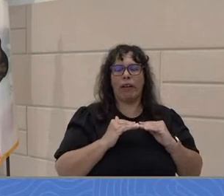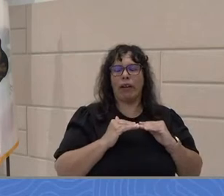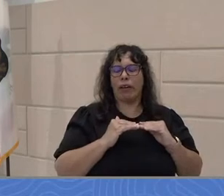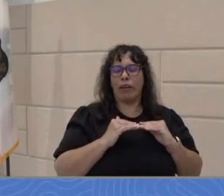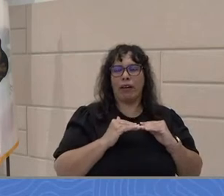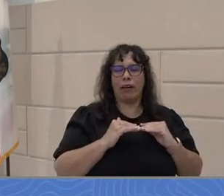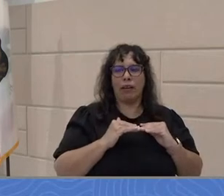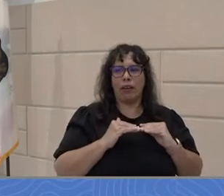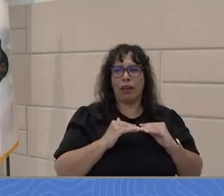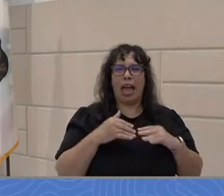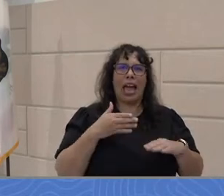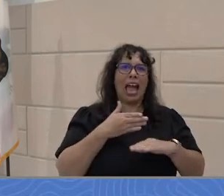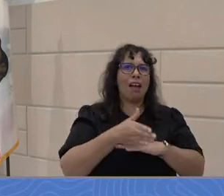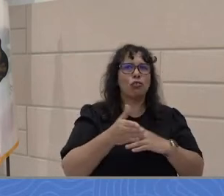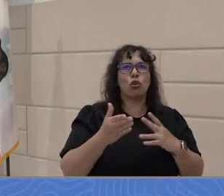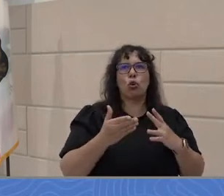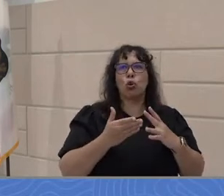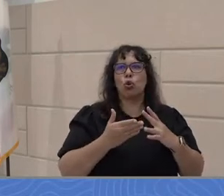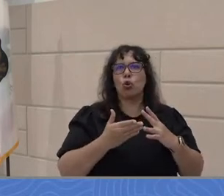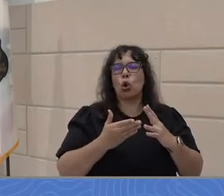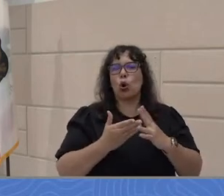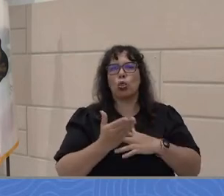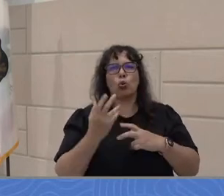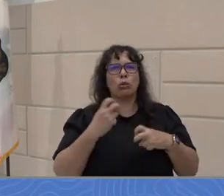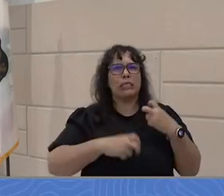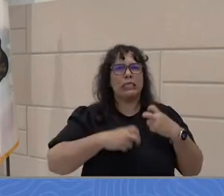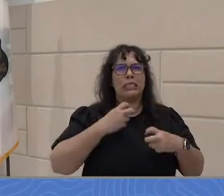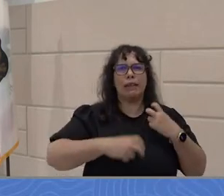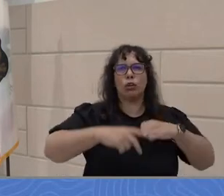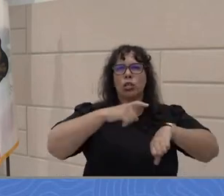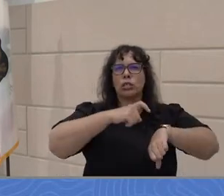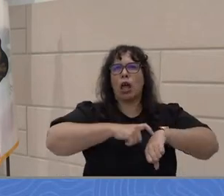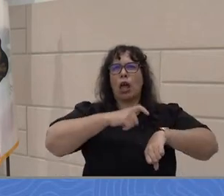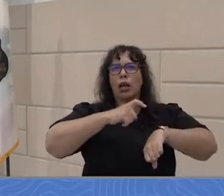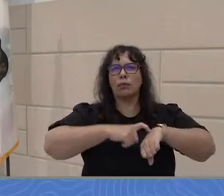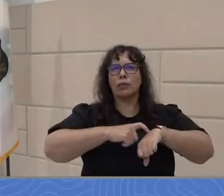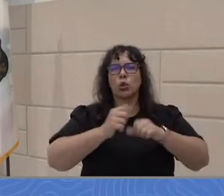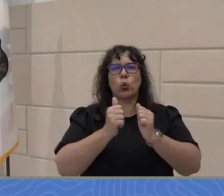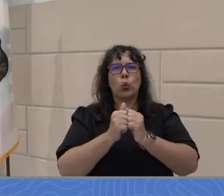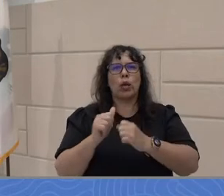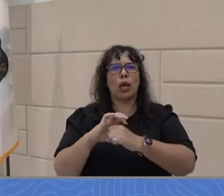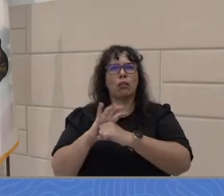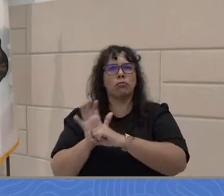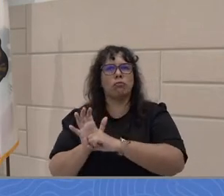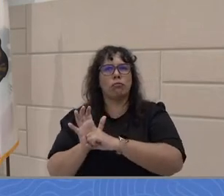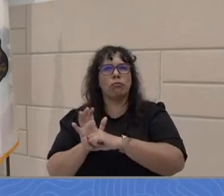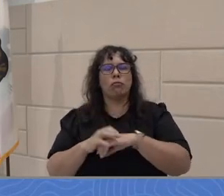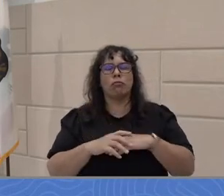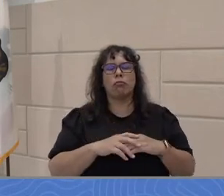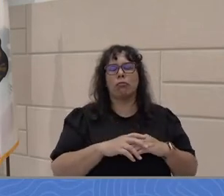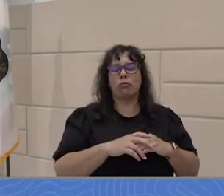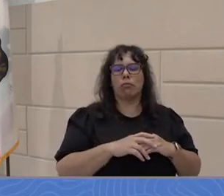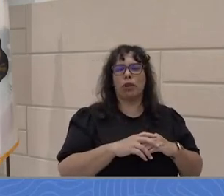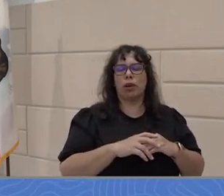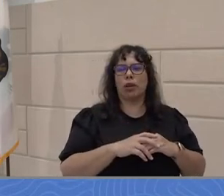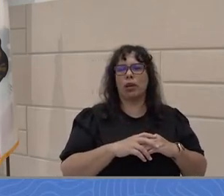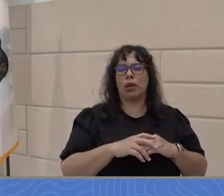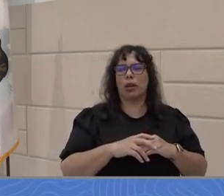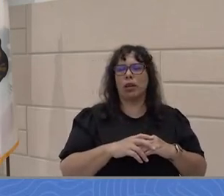ថ្លៃធានារ៉ាប់រងគាត់ថាវាអត់សមរម្យទេពីព្រោះយើងឆ្លងកាត់រាគ្រារំបាក់ COVID